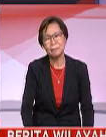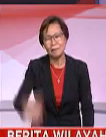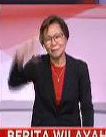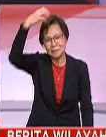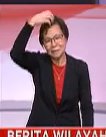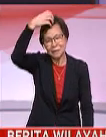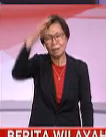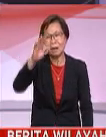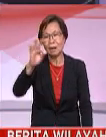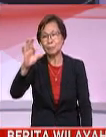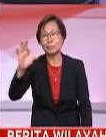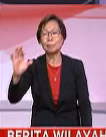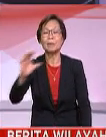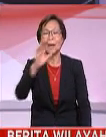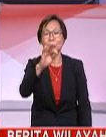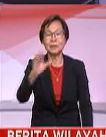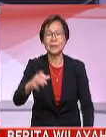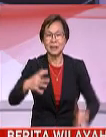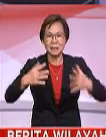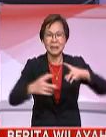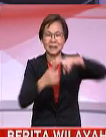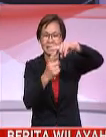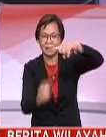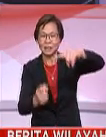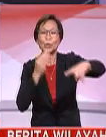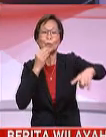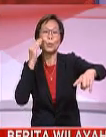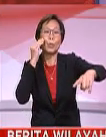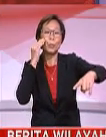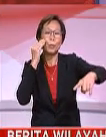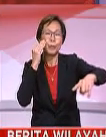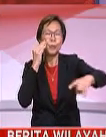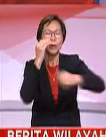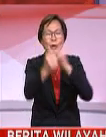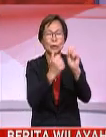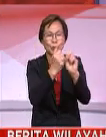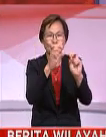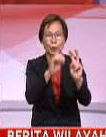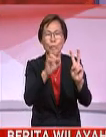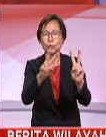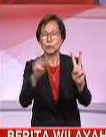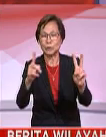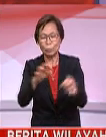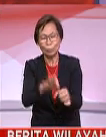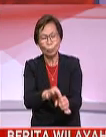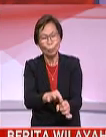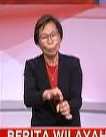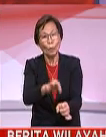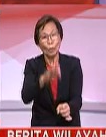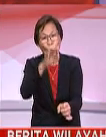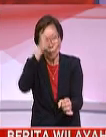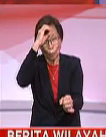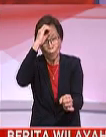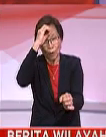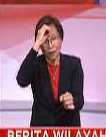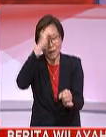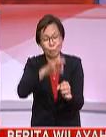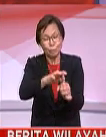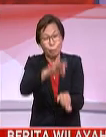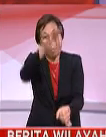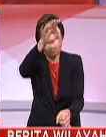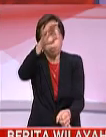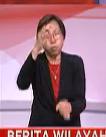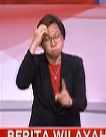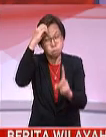Selangor FC melancarkan jersey home mereka bagi musim 2021 yang diinspirasikan daripada ikon bola